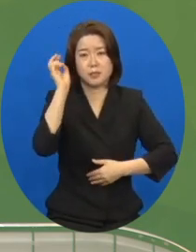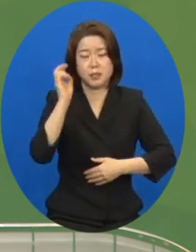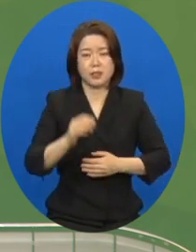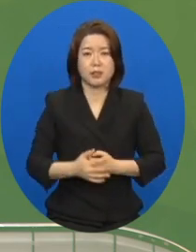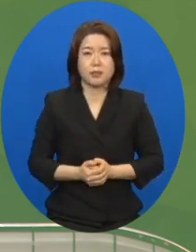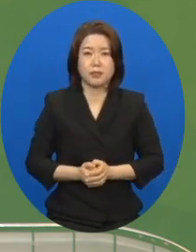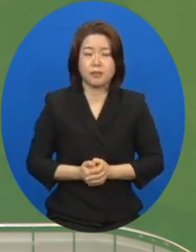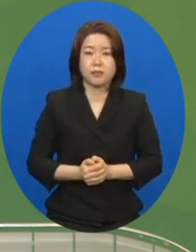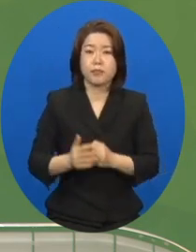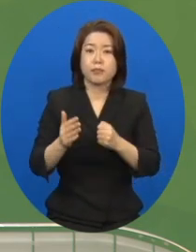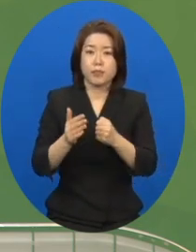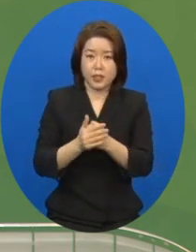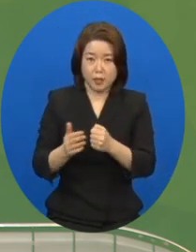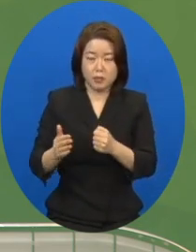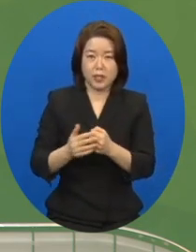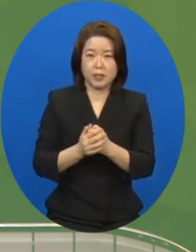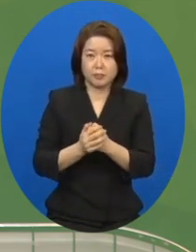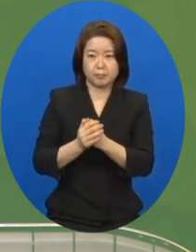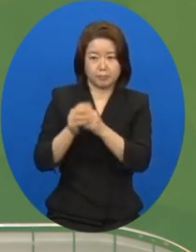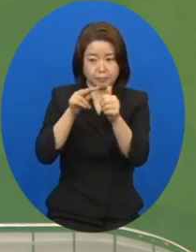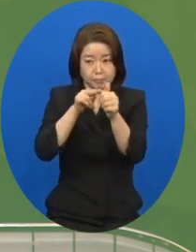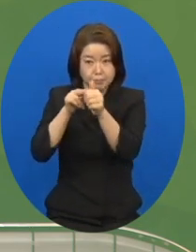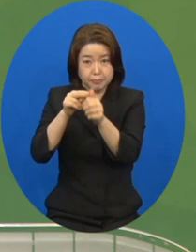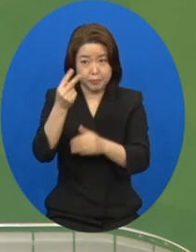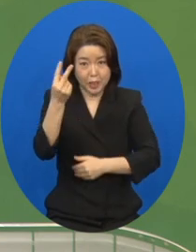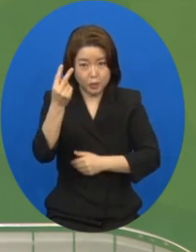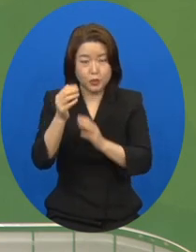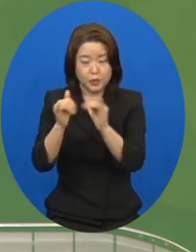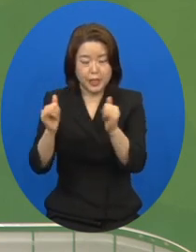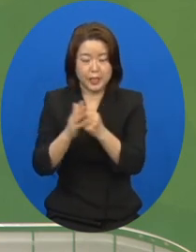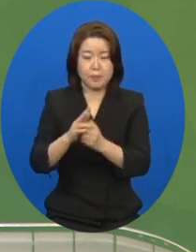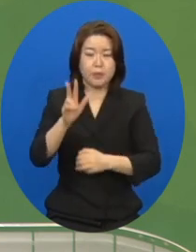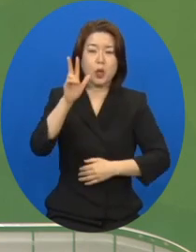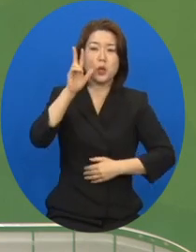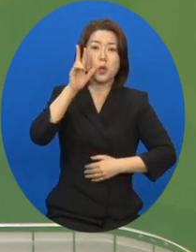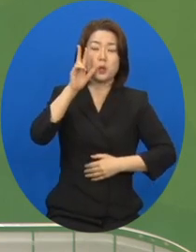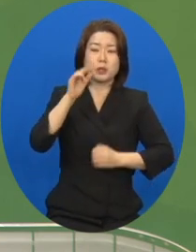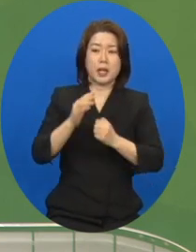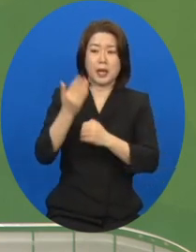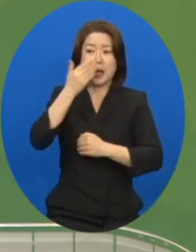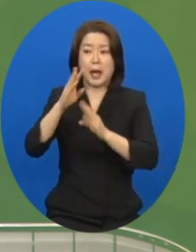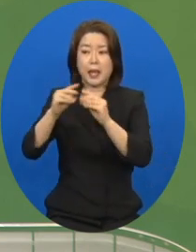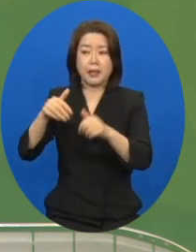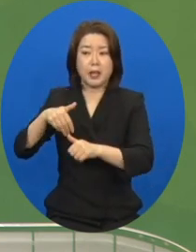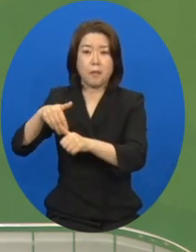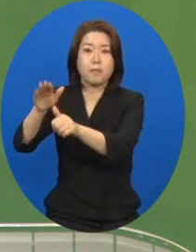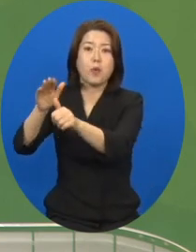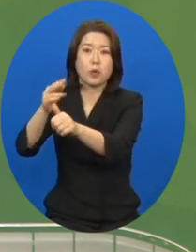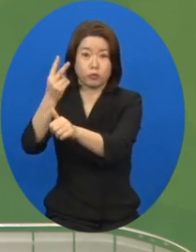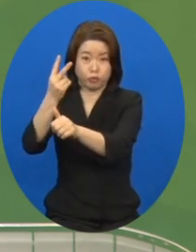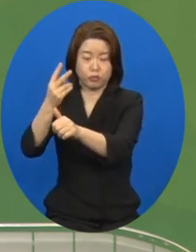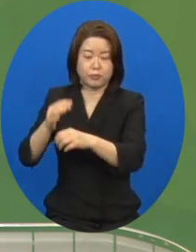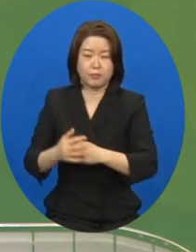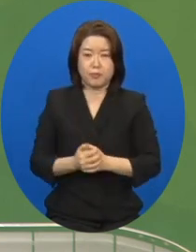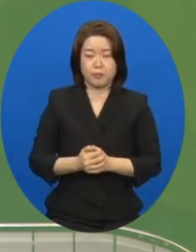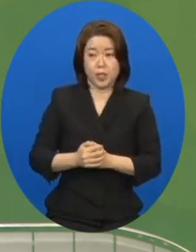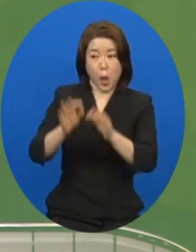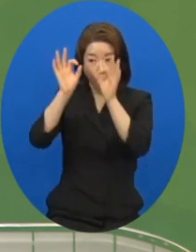그래서 정탐꾼 둘을 여호수아가 가나안 땅에 들여보냅니다.